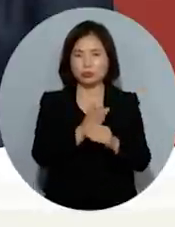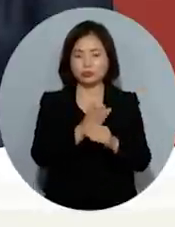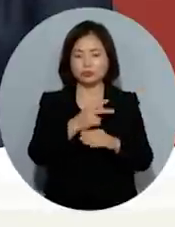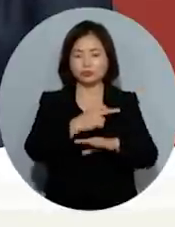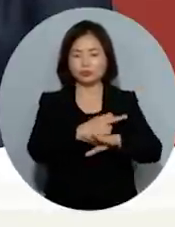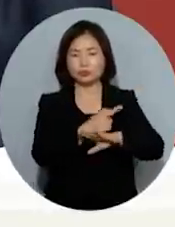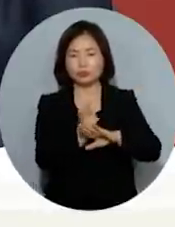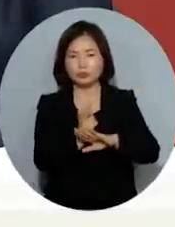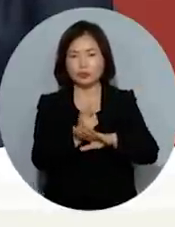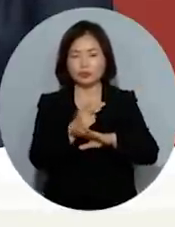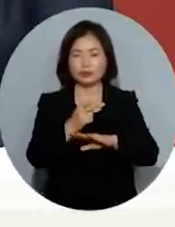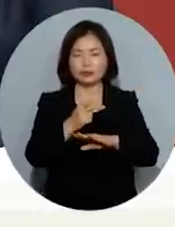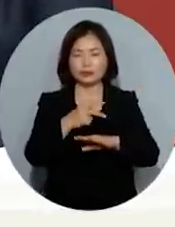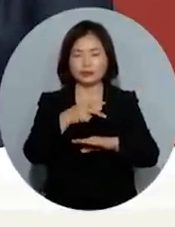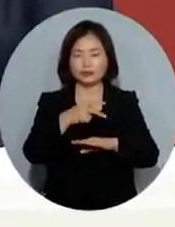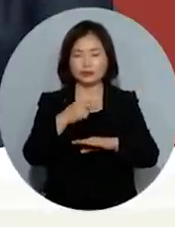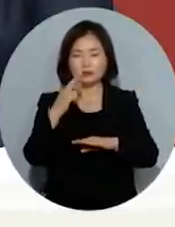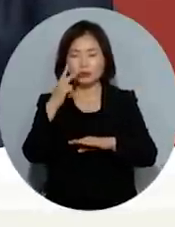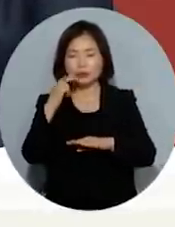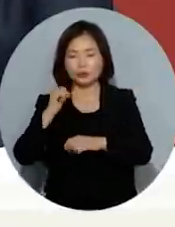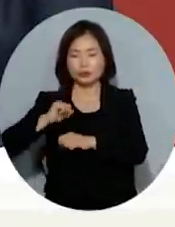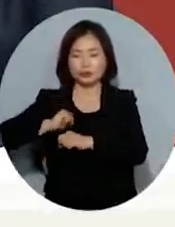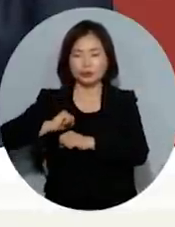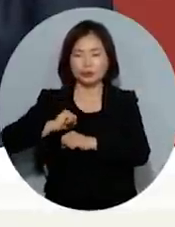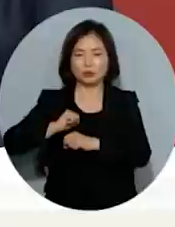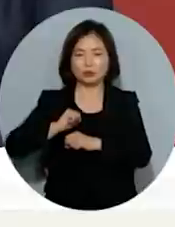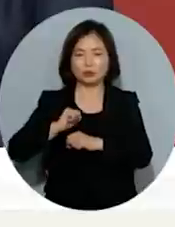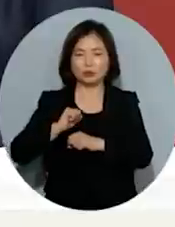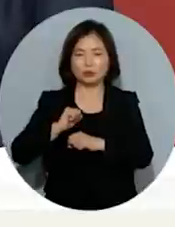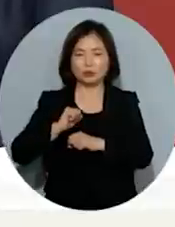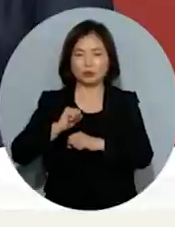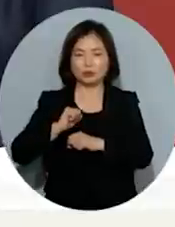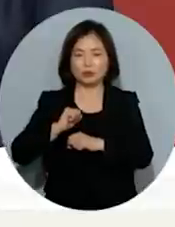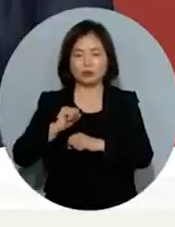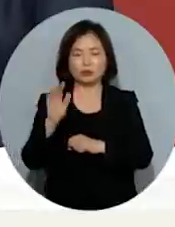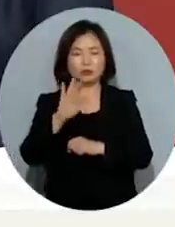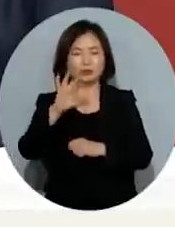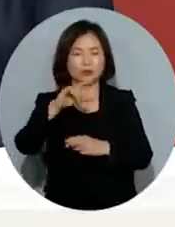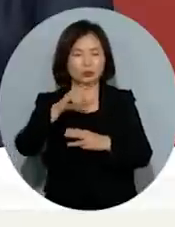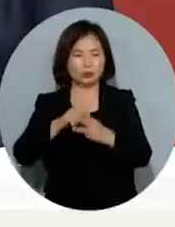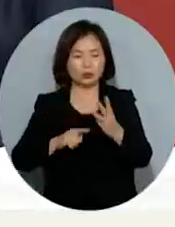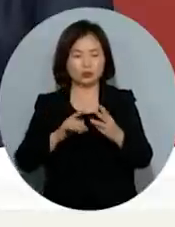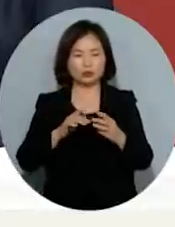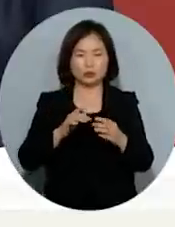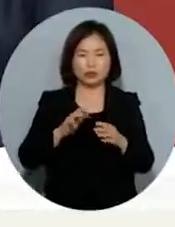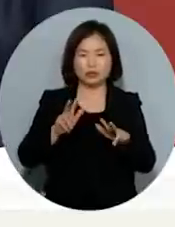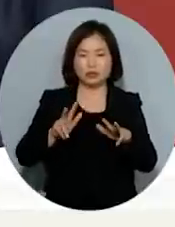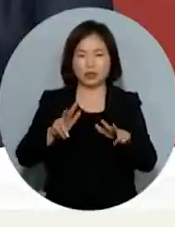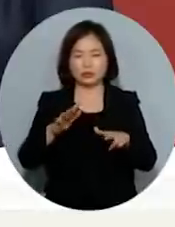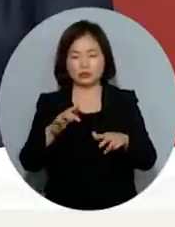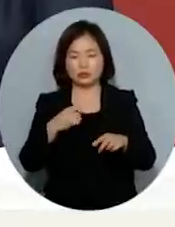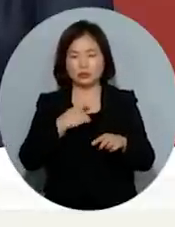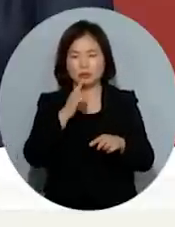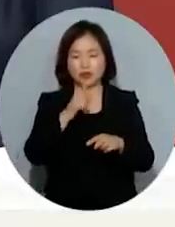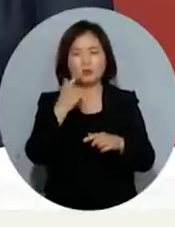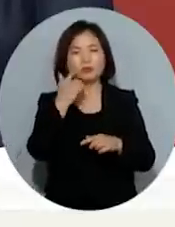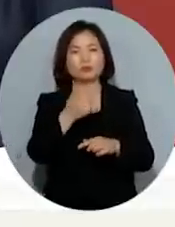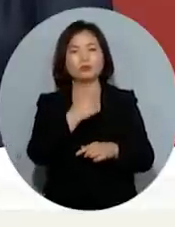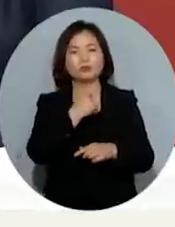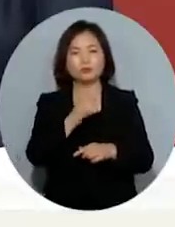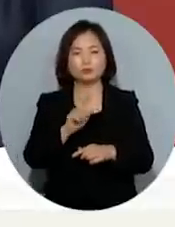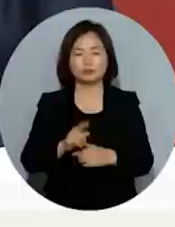사드 배치 미군에 대해서도 말이죠. 아니, 윤 후보님. 네. 그런데 지금 아니 제가 여쭐라고